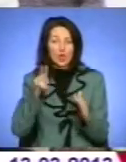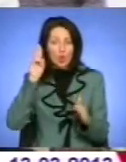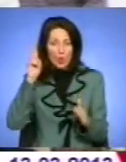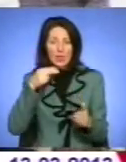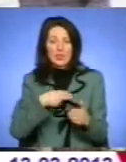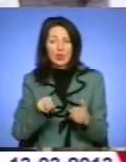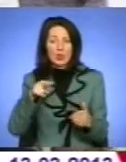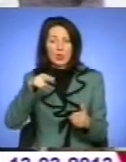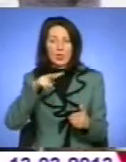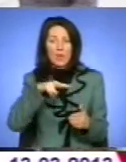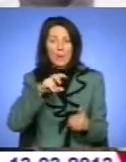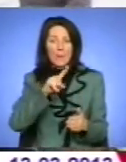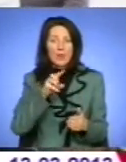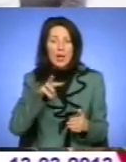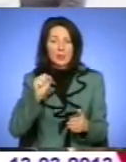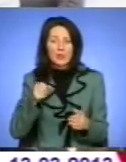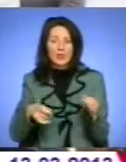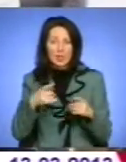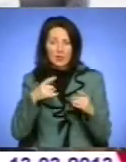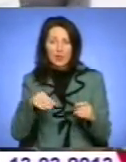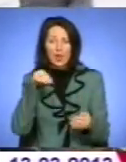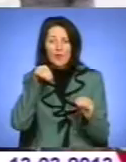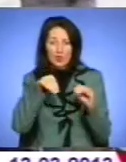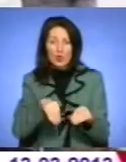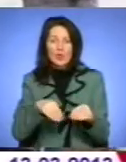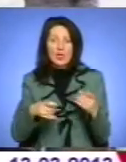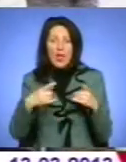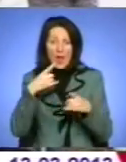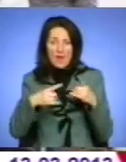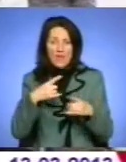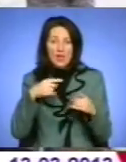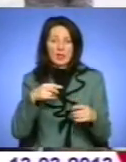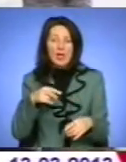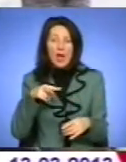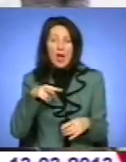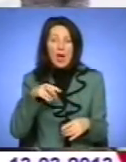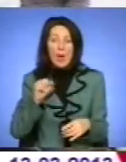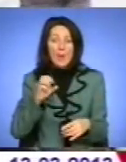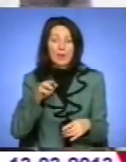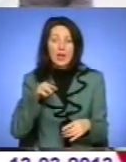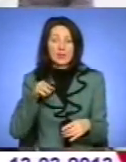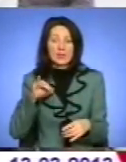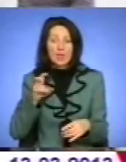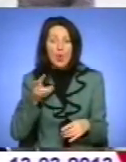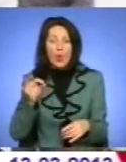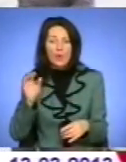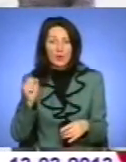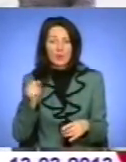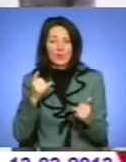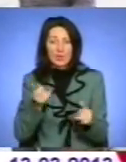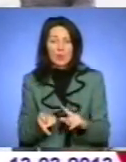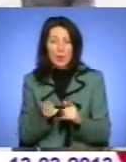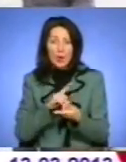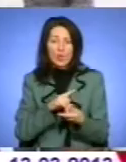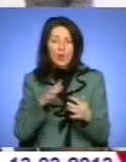телевізори, встановлені вікна, для енергозберігаючі вікна. Зараз ми переходимо до